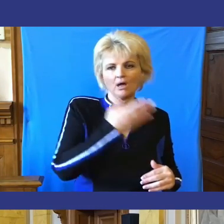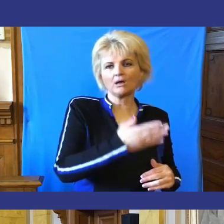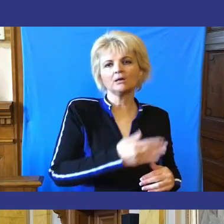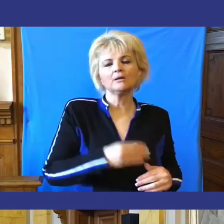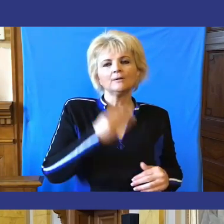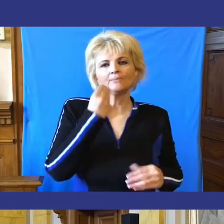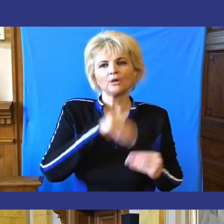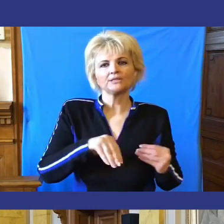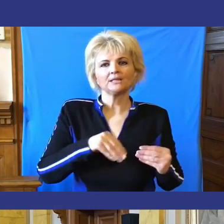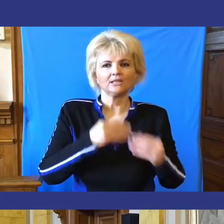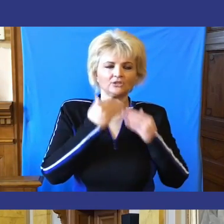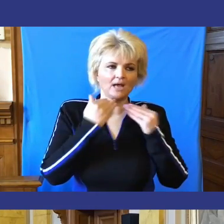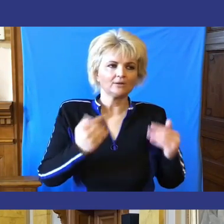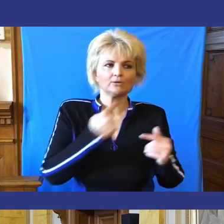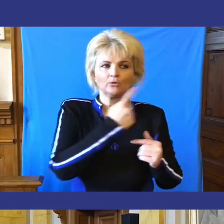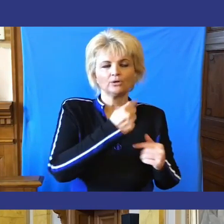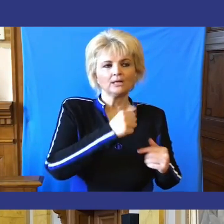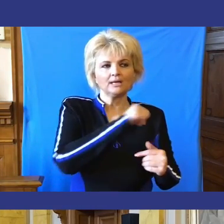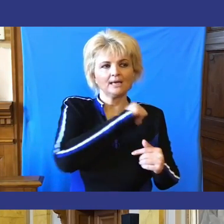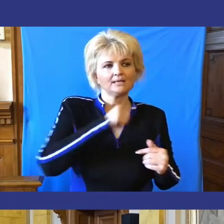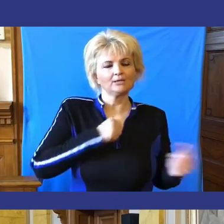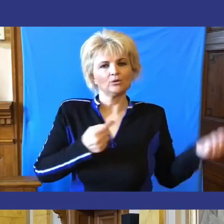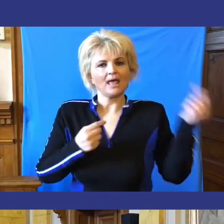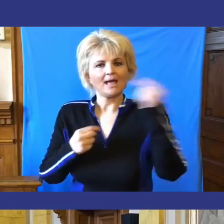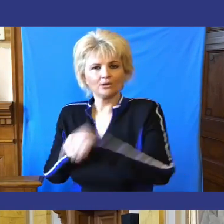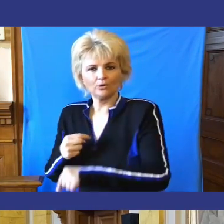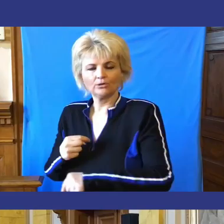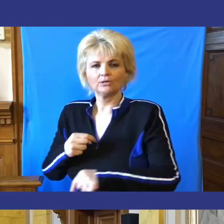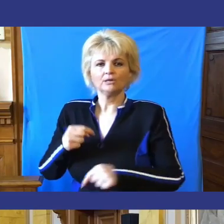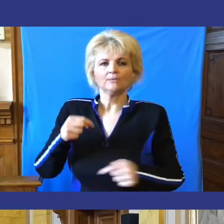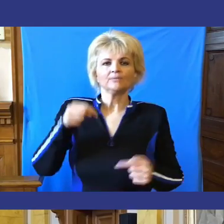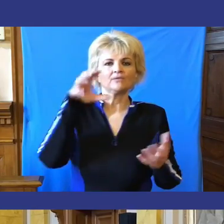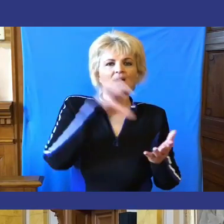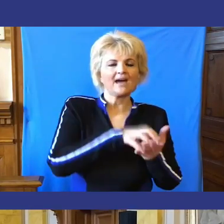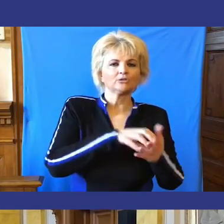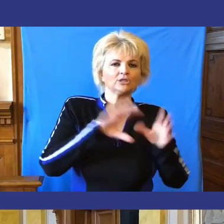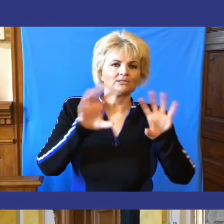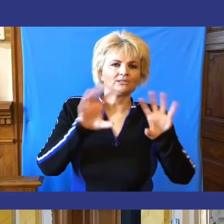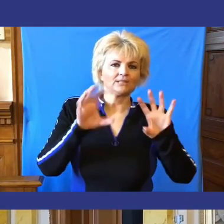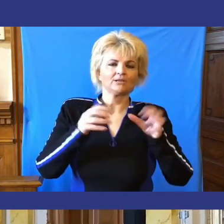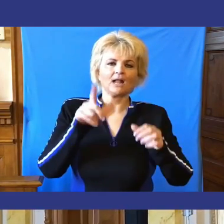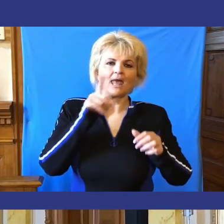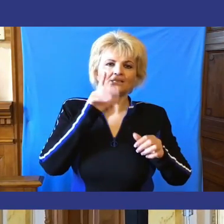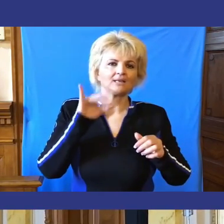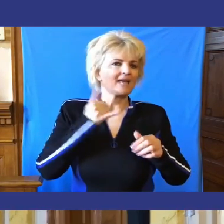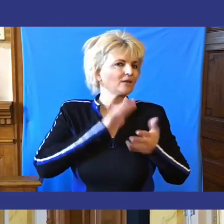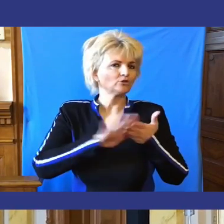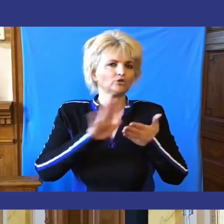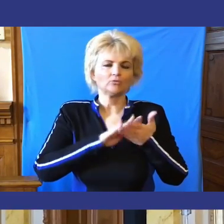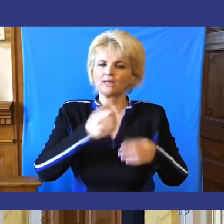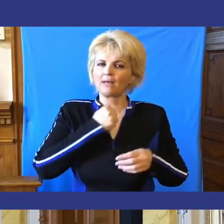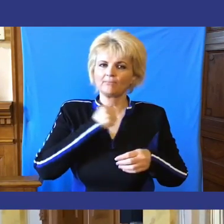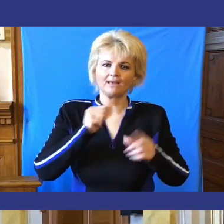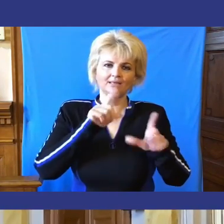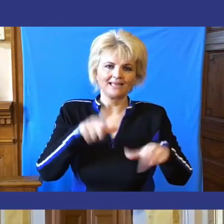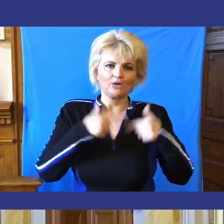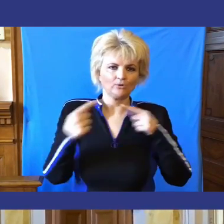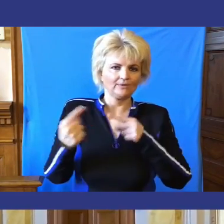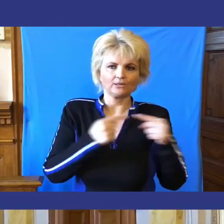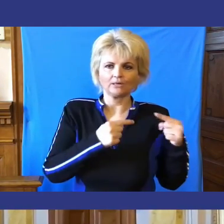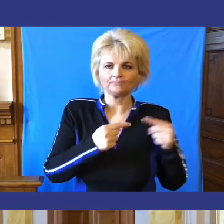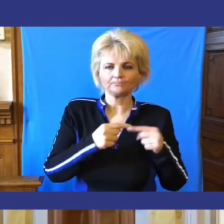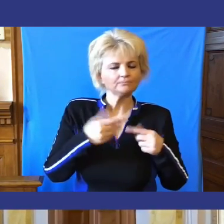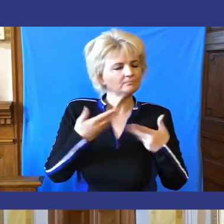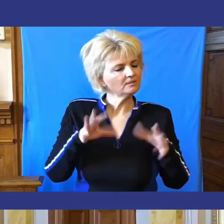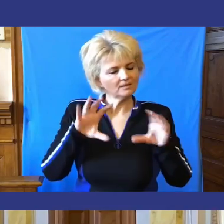hogy ön egyedül eljött a városi televízióba. Lázár János soha nem mert kiállni egy nyílt vitára, soha nem mert egy élő vitára kiállni. Sem